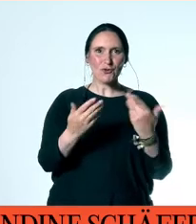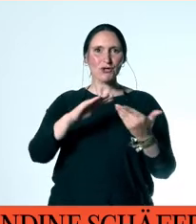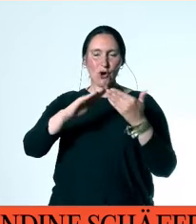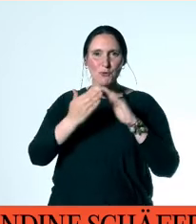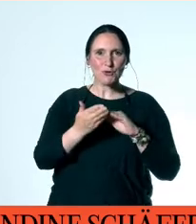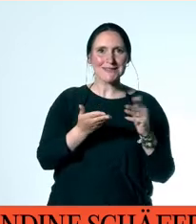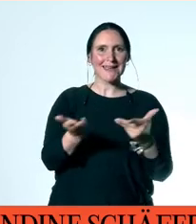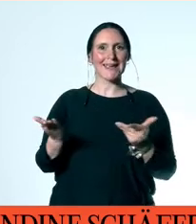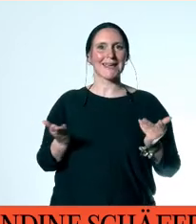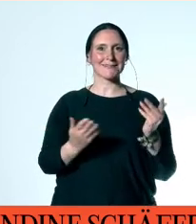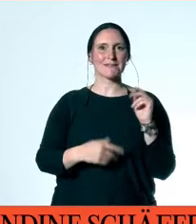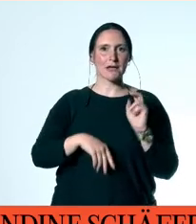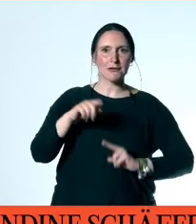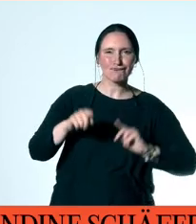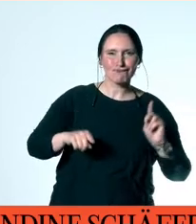auch was